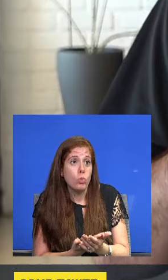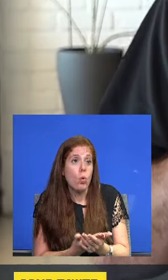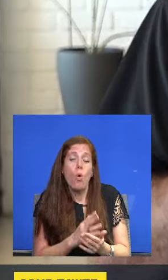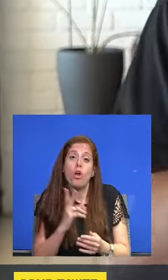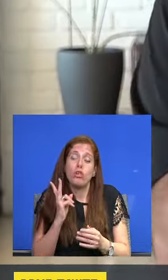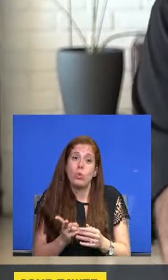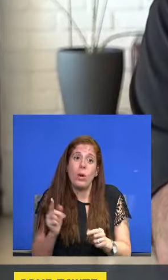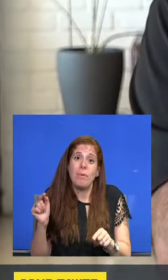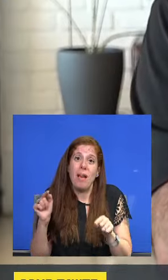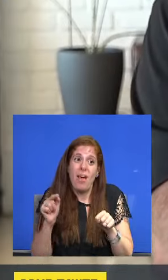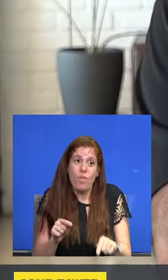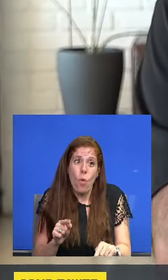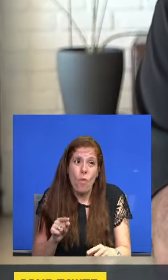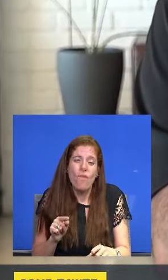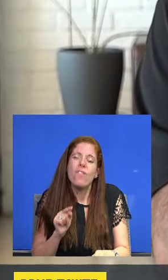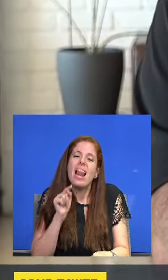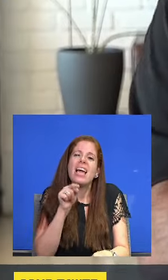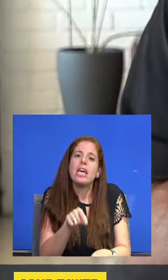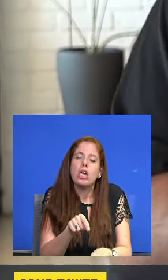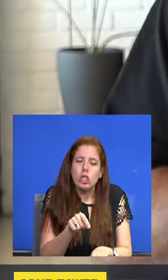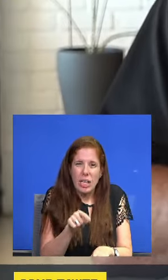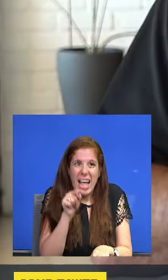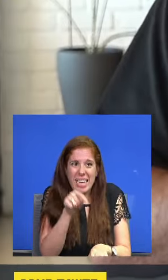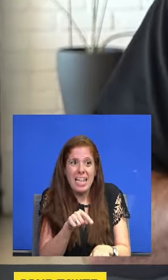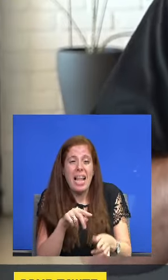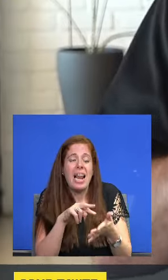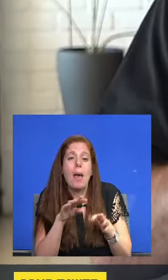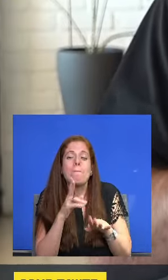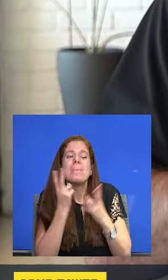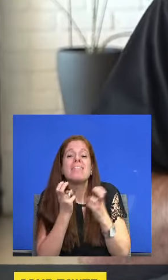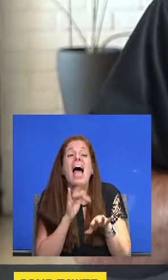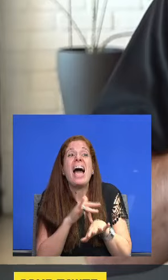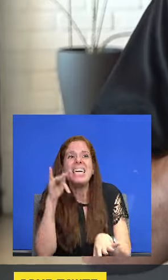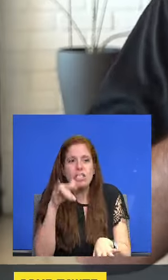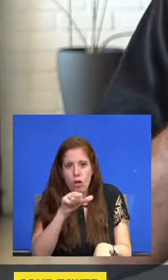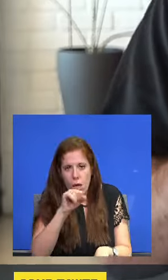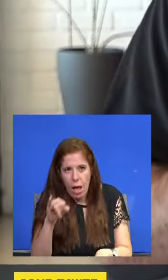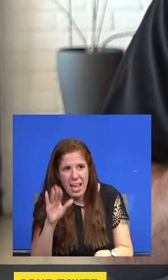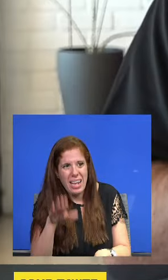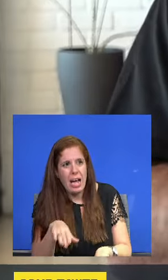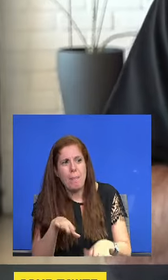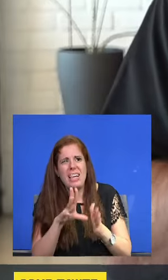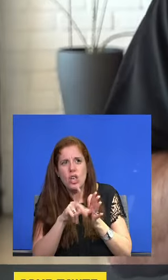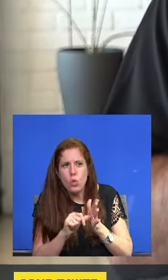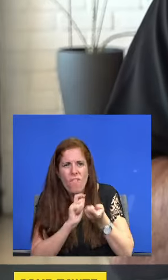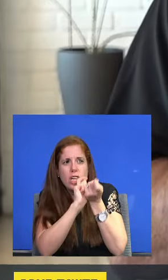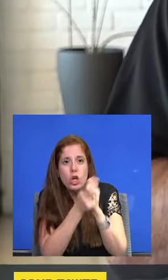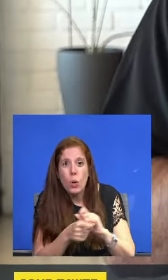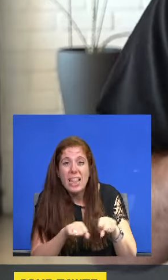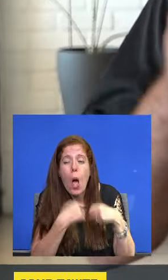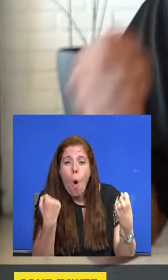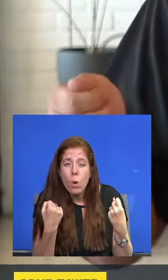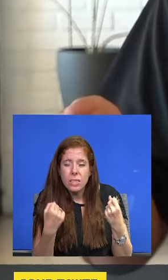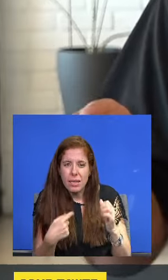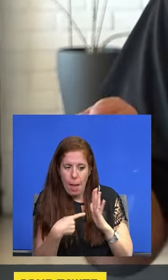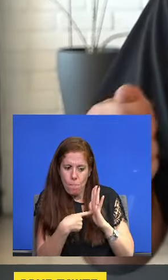ו... לגשת לכל המידע הרגיש של ה-AI, אלא גם אשכרה לגנוב, לשנות, להרוס את המודל ולהשפיע